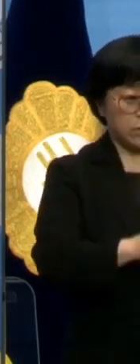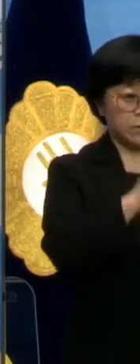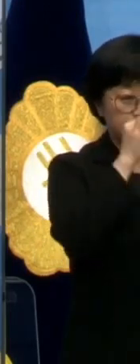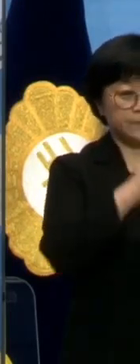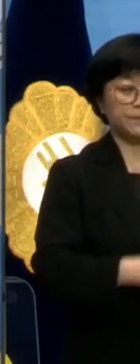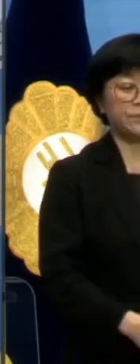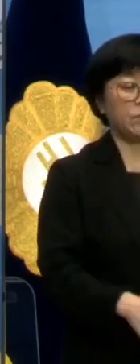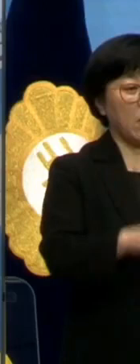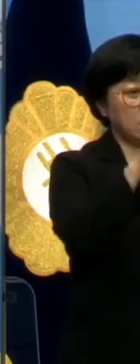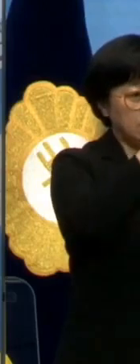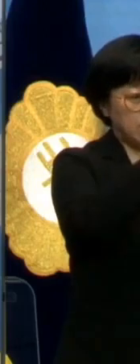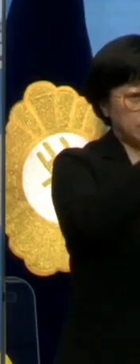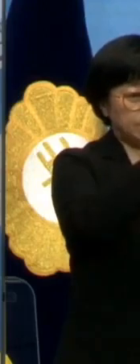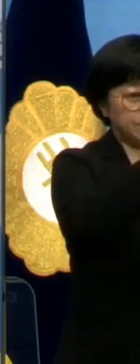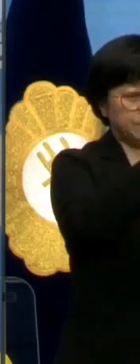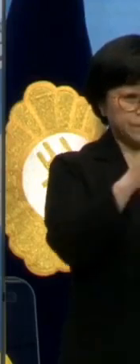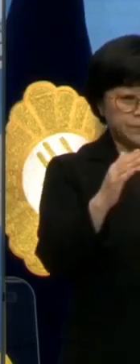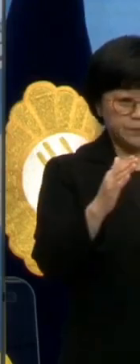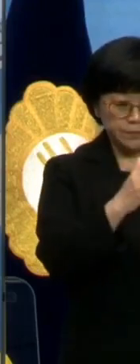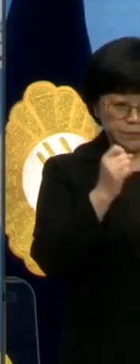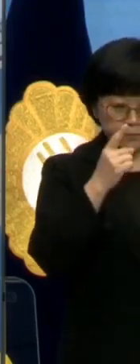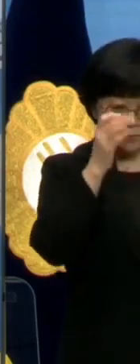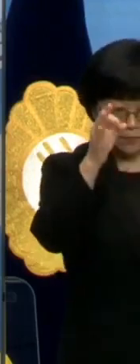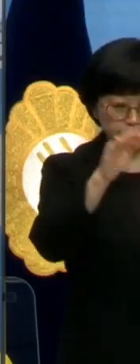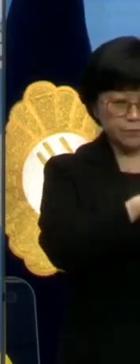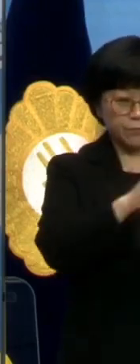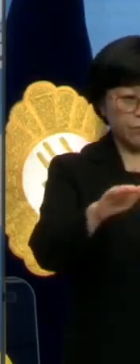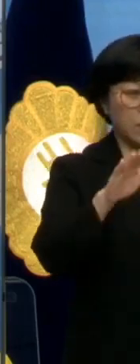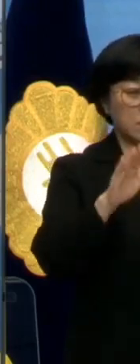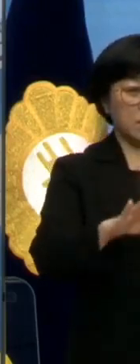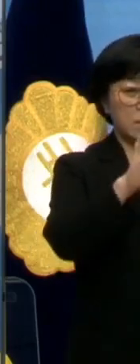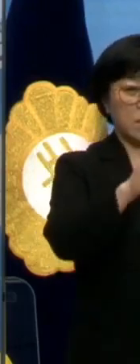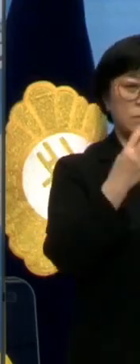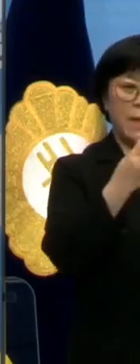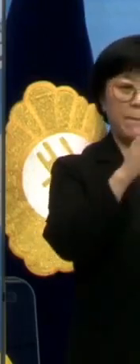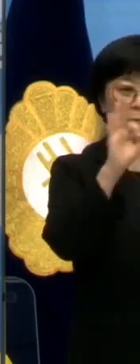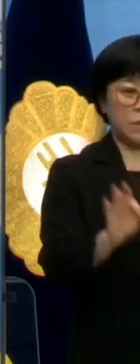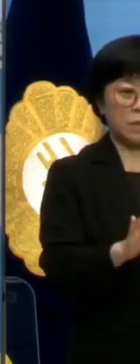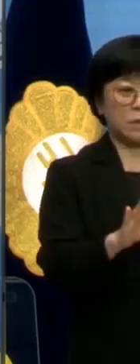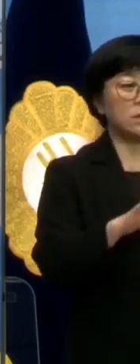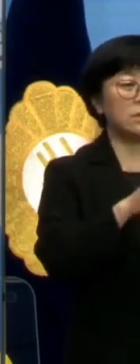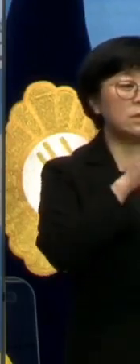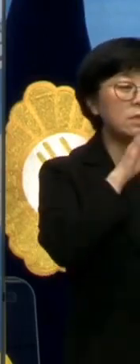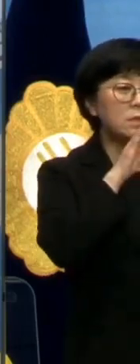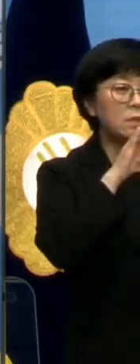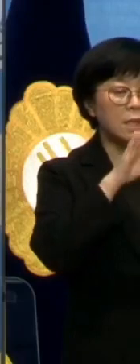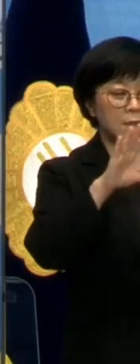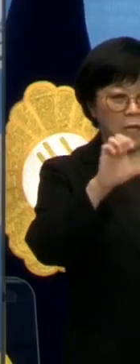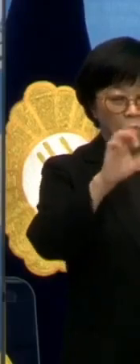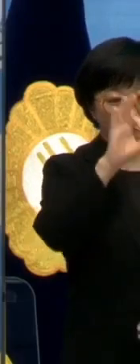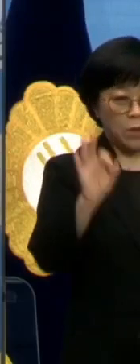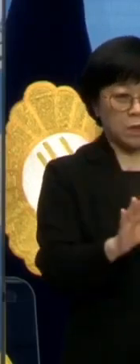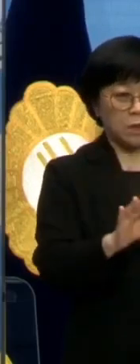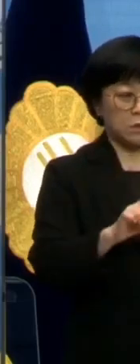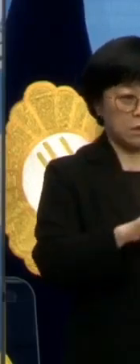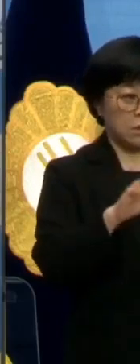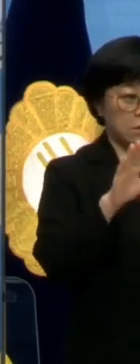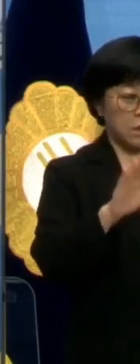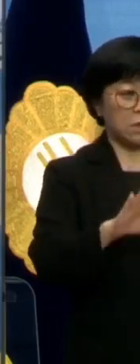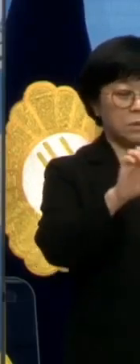있습니다. 하나는 주거급여 기준을 현행 43%, 실제 적용은 45%입니다.